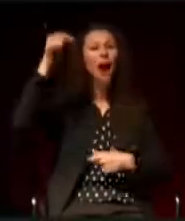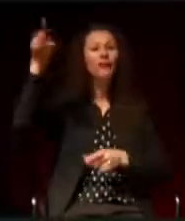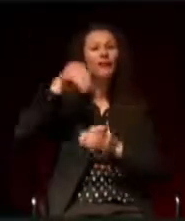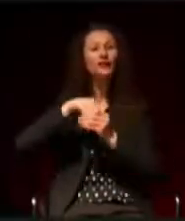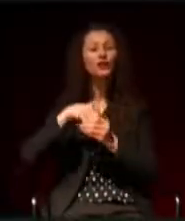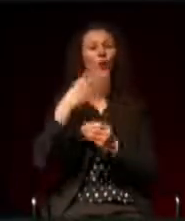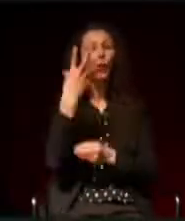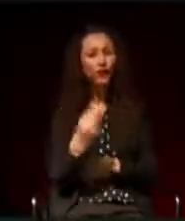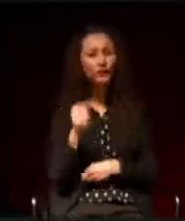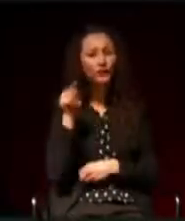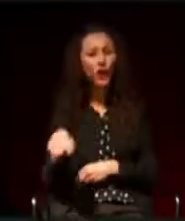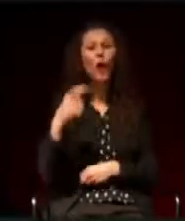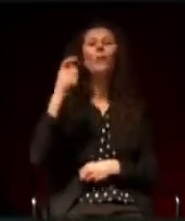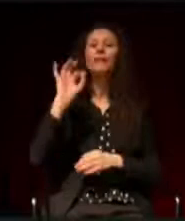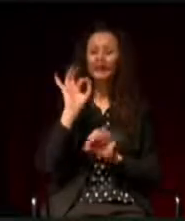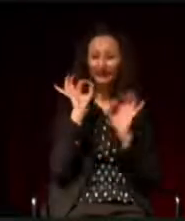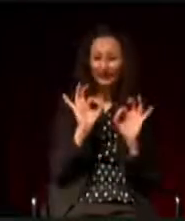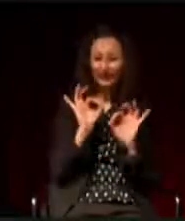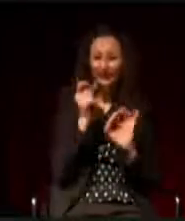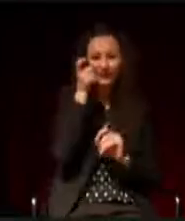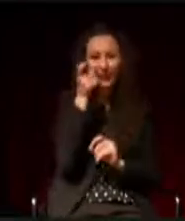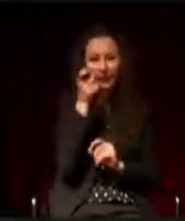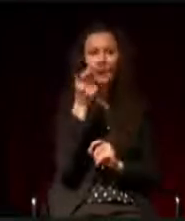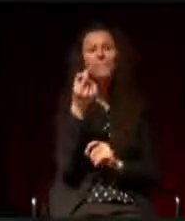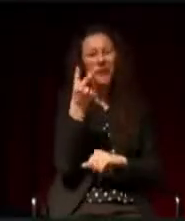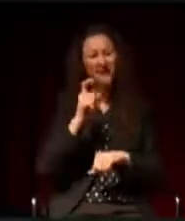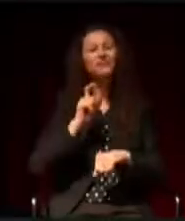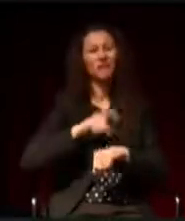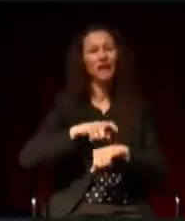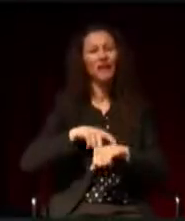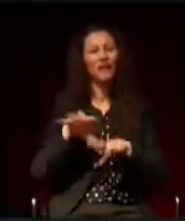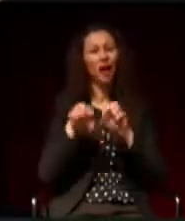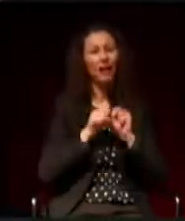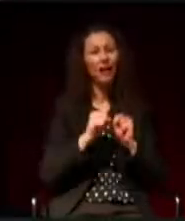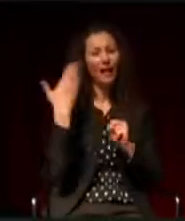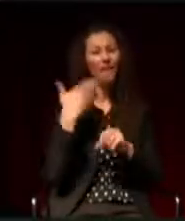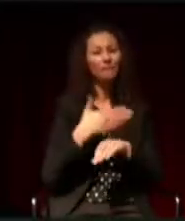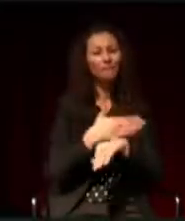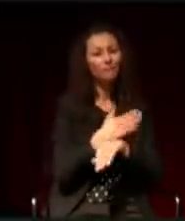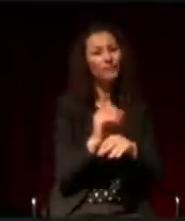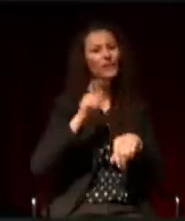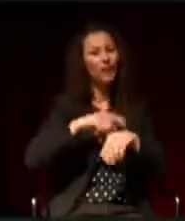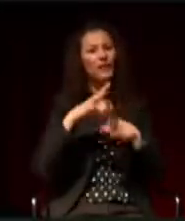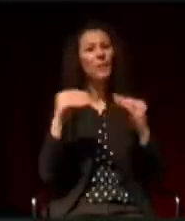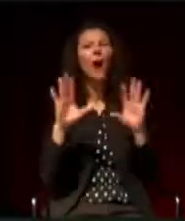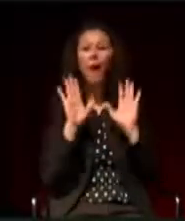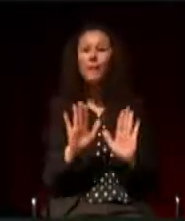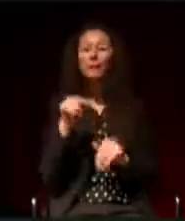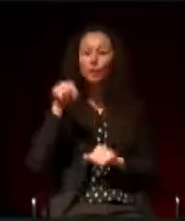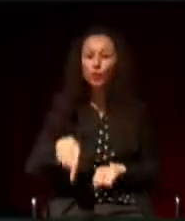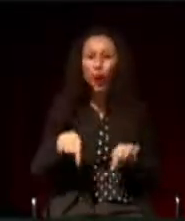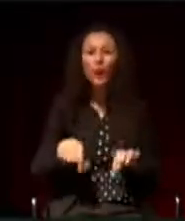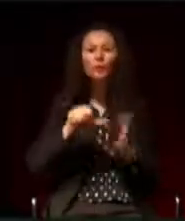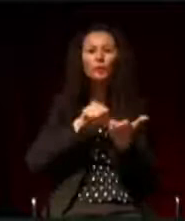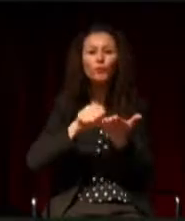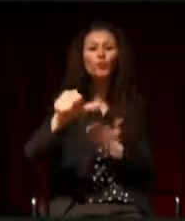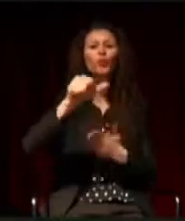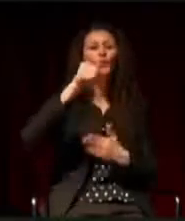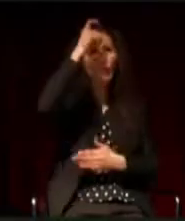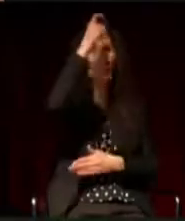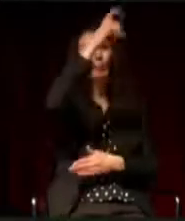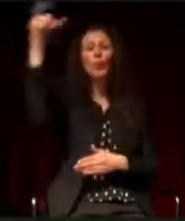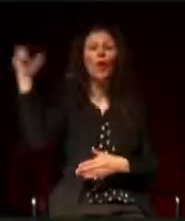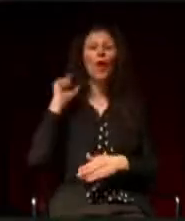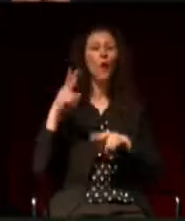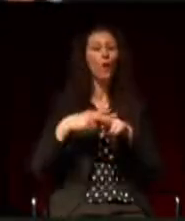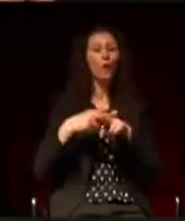içine alacak bir özen gösterdiler. Biraz vakit aldı, biraz vakit kaybettik belki ama şu anda bütün Türkiye'ye ilham